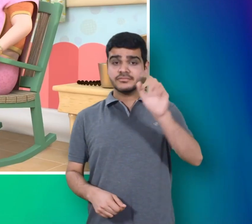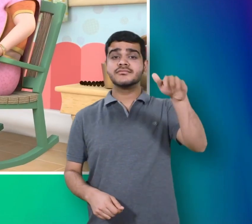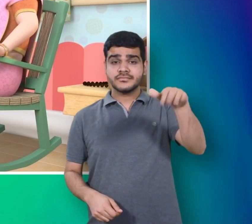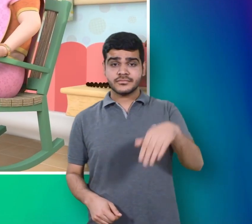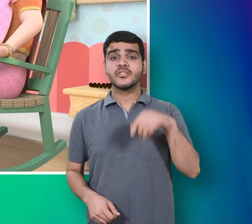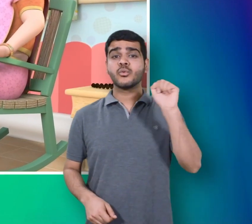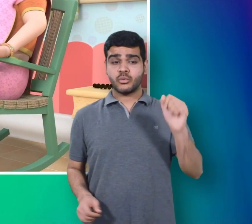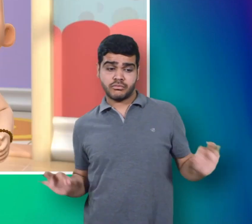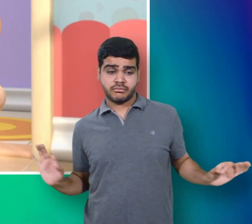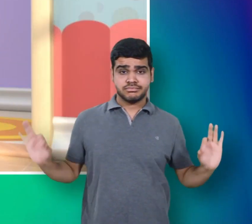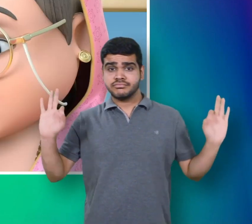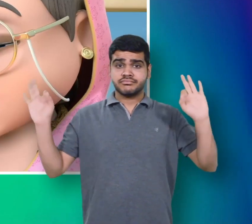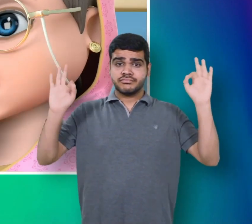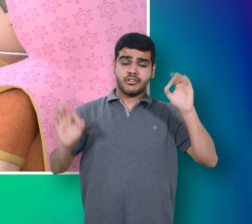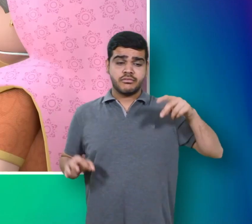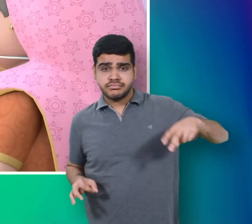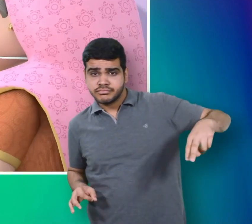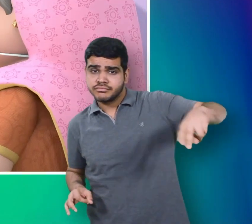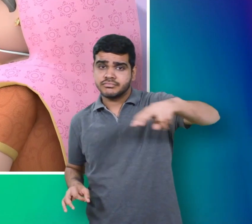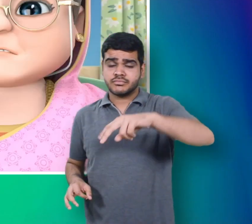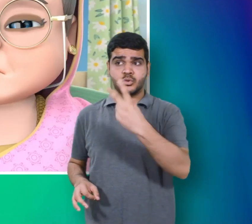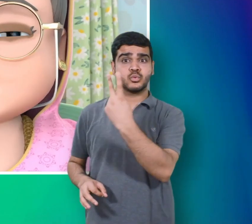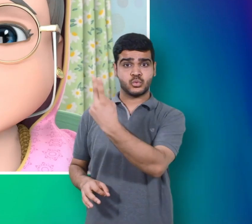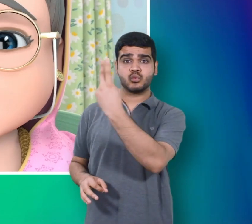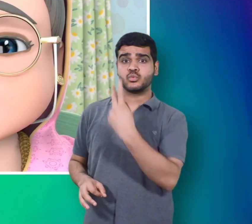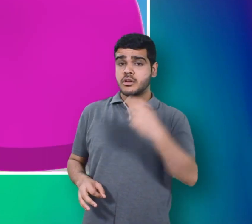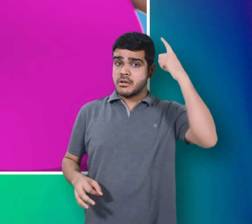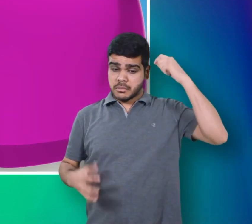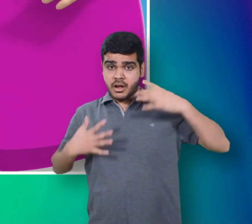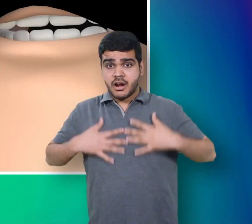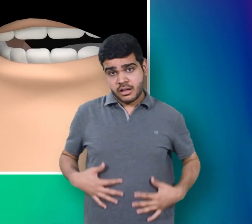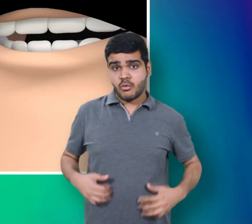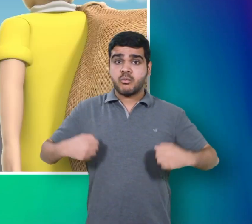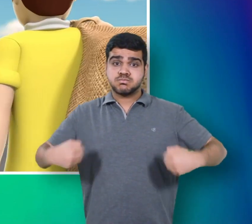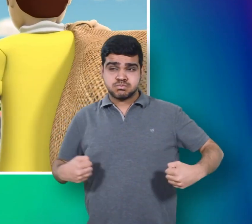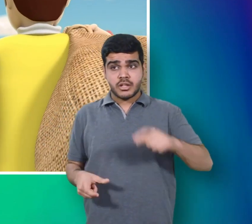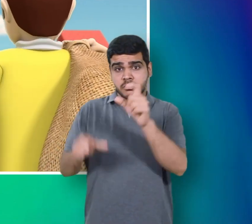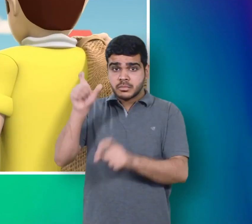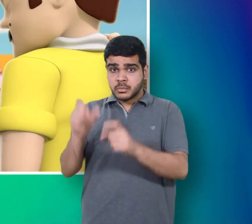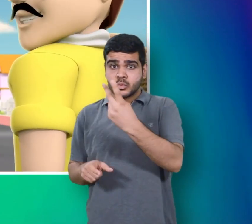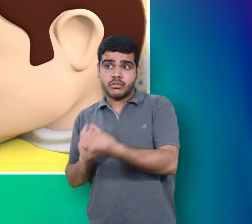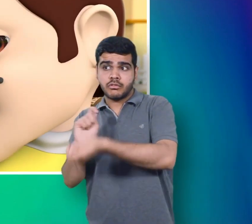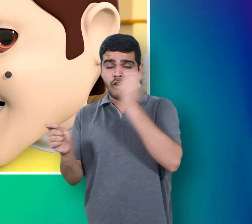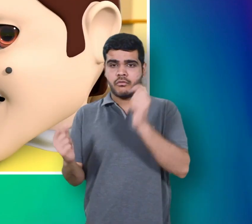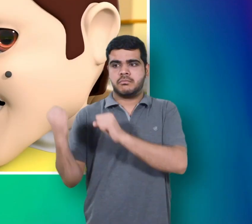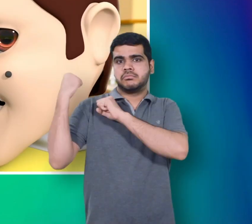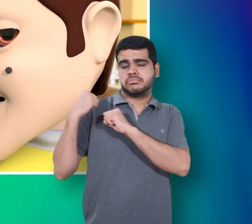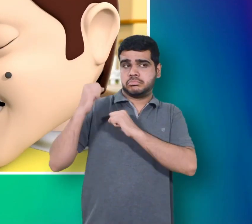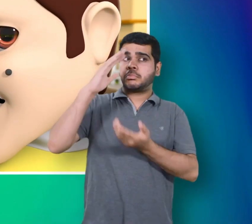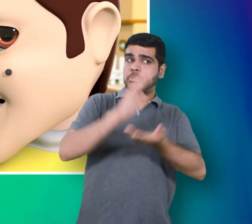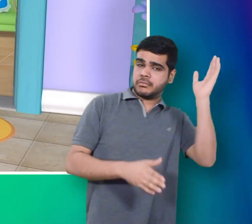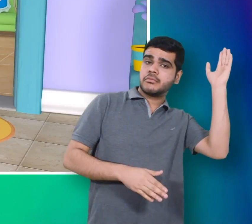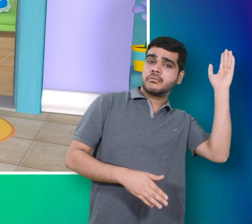नानी तेरी मोरनी को चोर ले गए, काले काले मोटे मोटे चोर